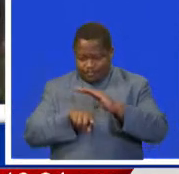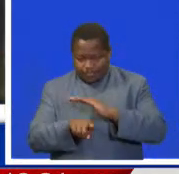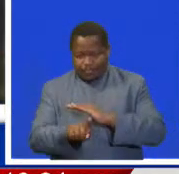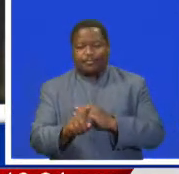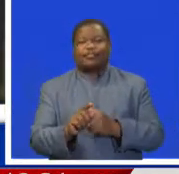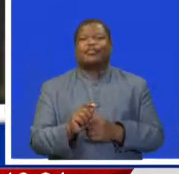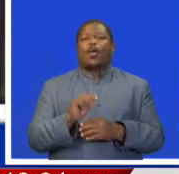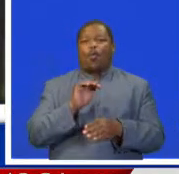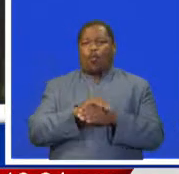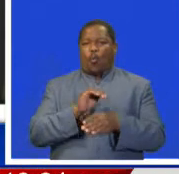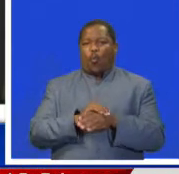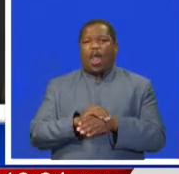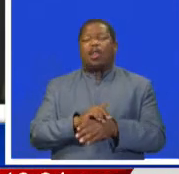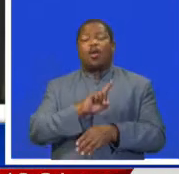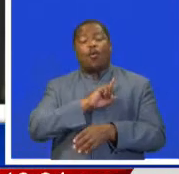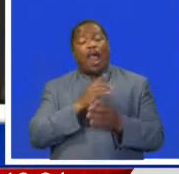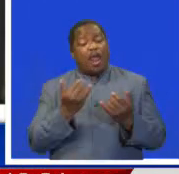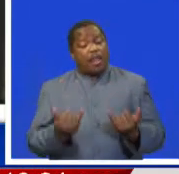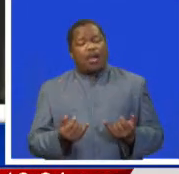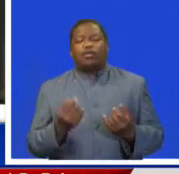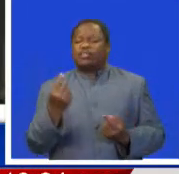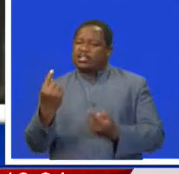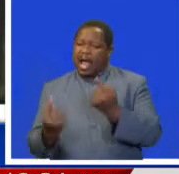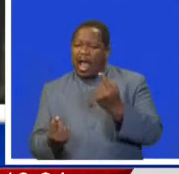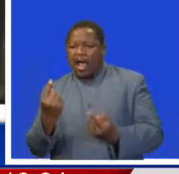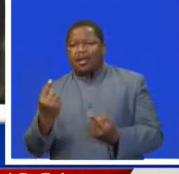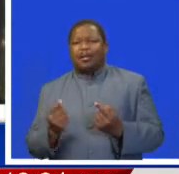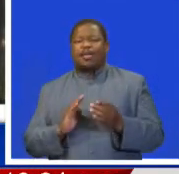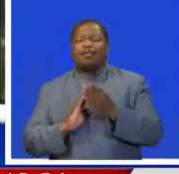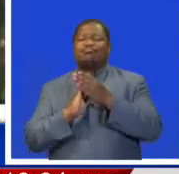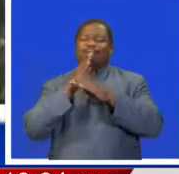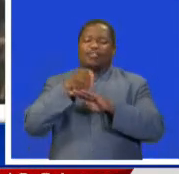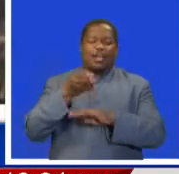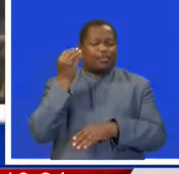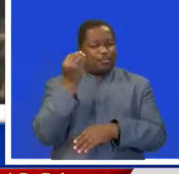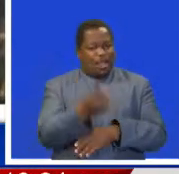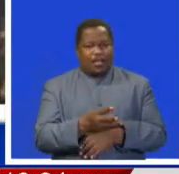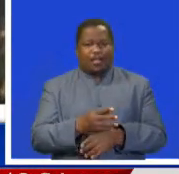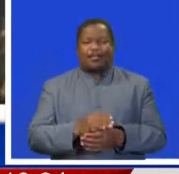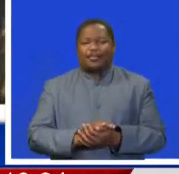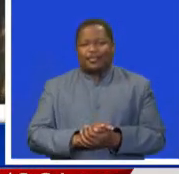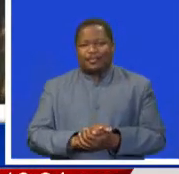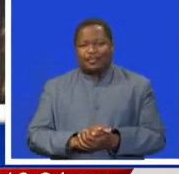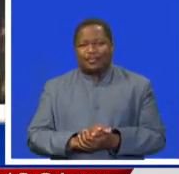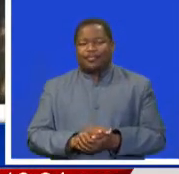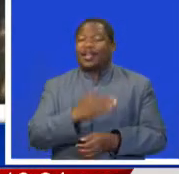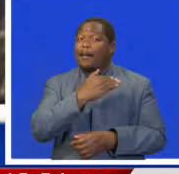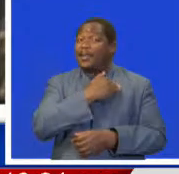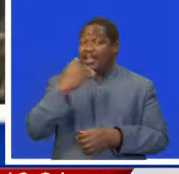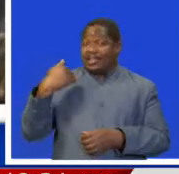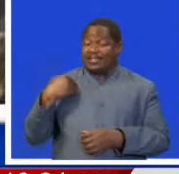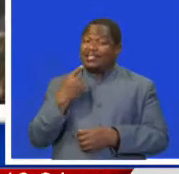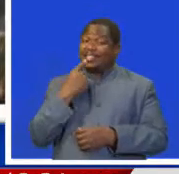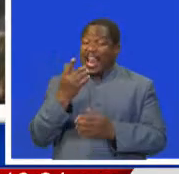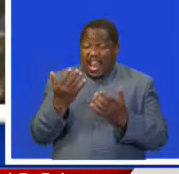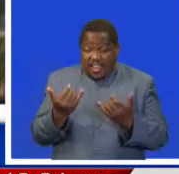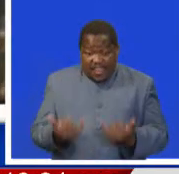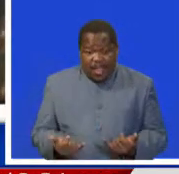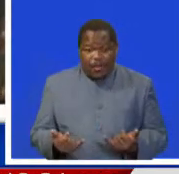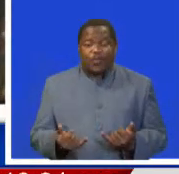Bulunga ichazile ukuthi kwanyalo kungaba likhulu kusho ukuthi umsebenzi wonke utawuphela nini nalokuthi lenkundla itawuphindze ilunge nini